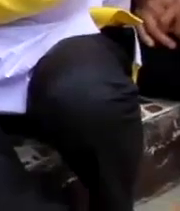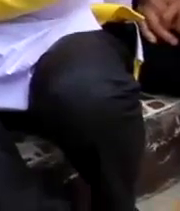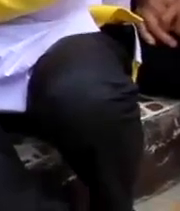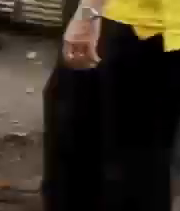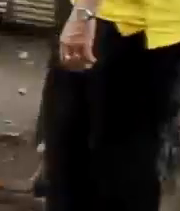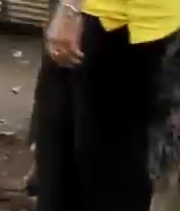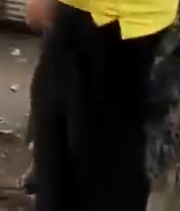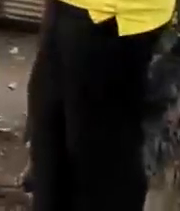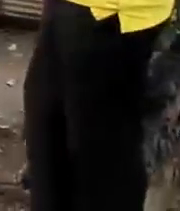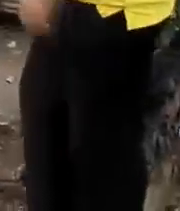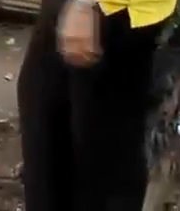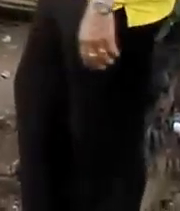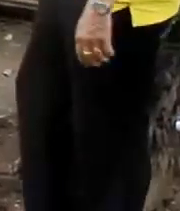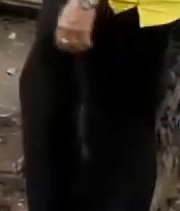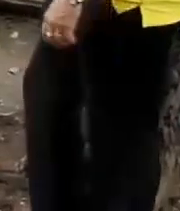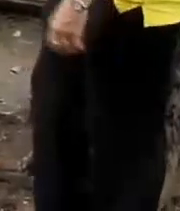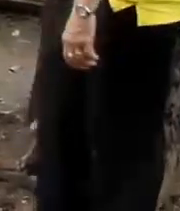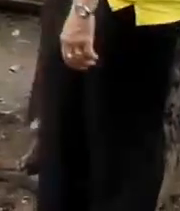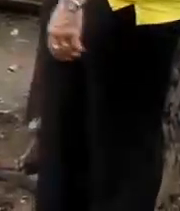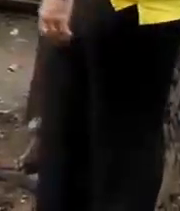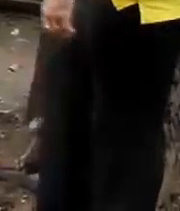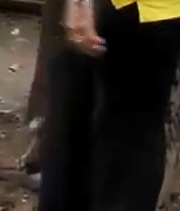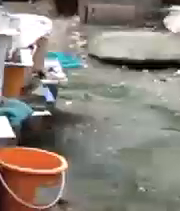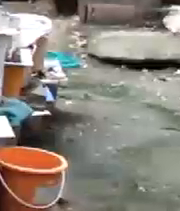ากรุณาธิคุณเป็นล้นพ้น